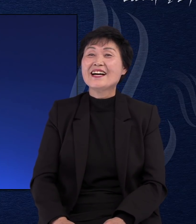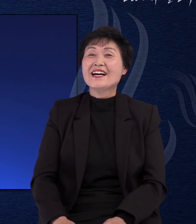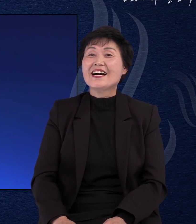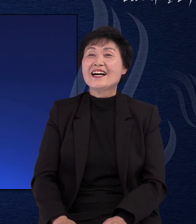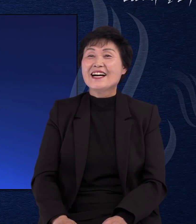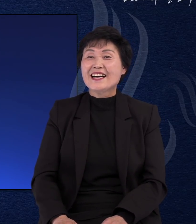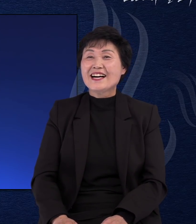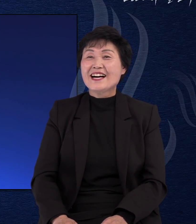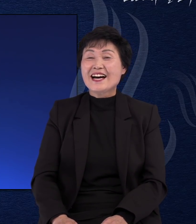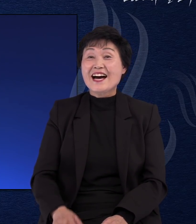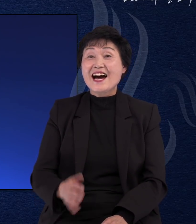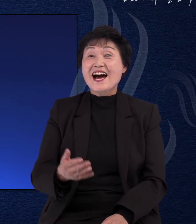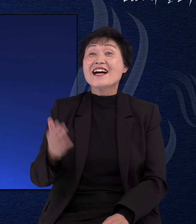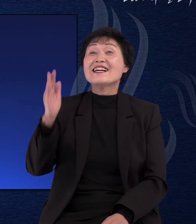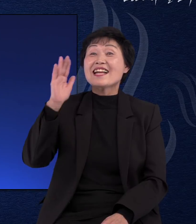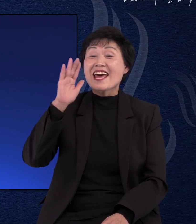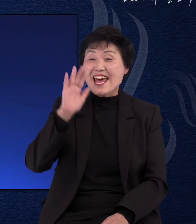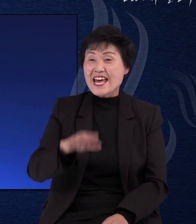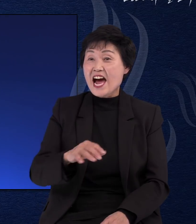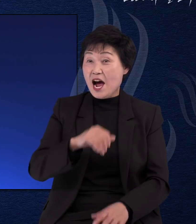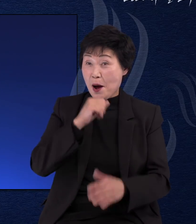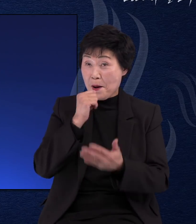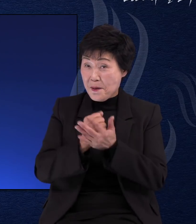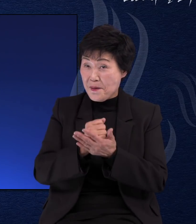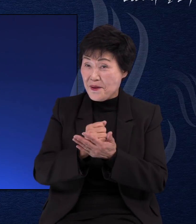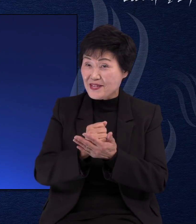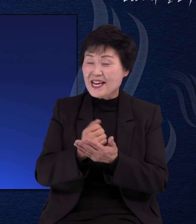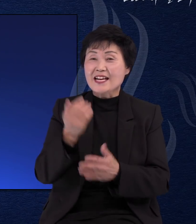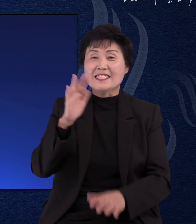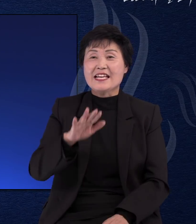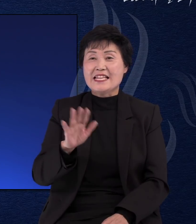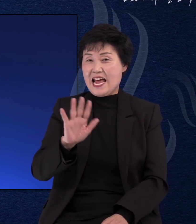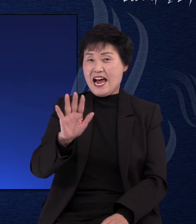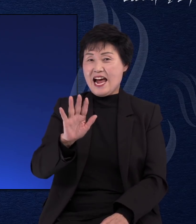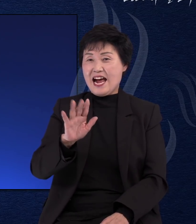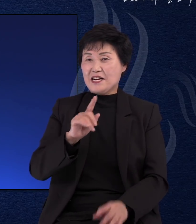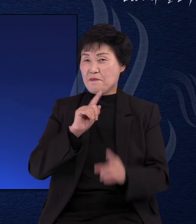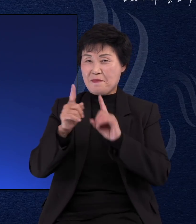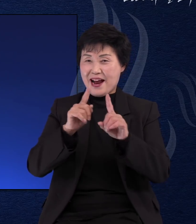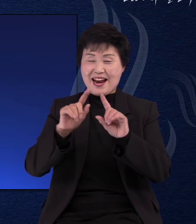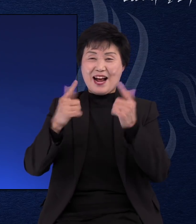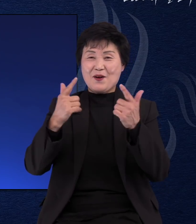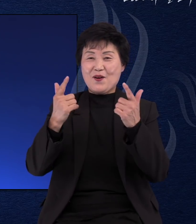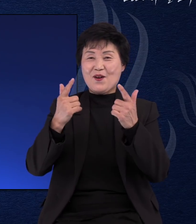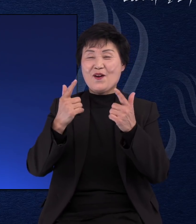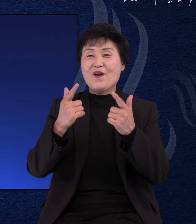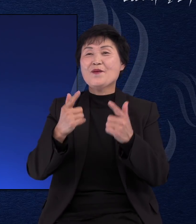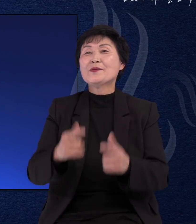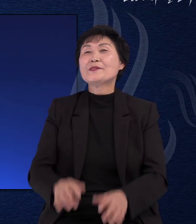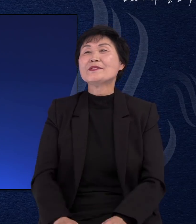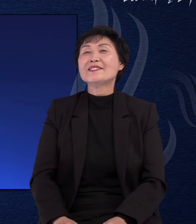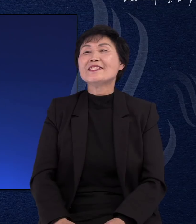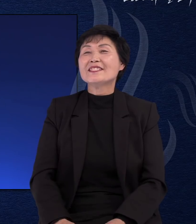그래야 정상인데 저는 그렇게 하지 않고 참